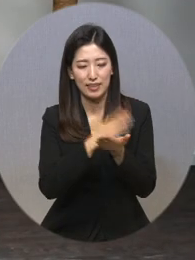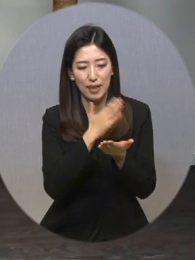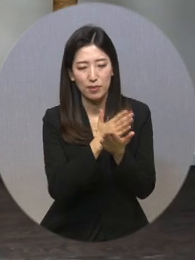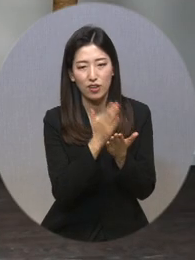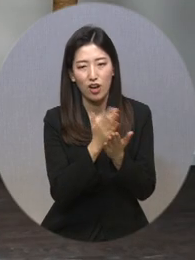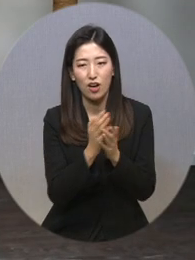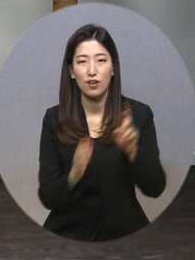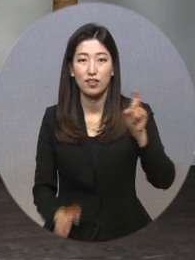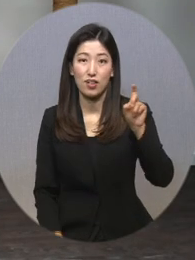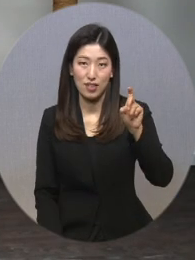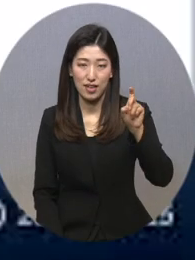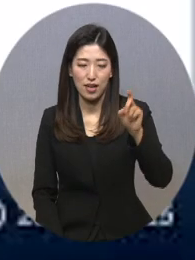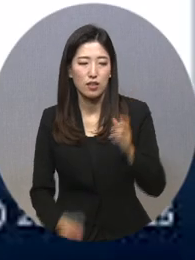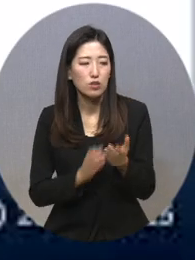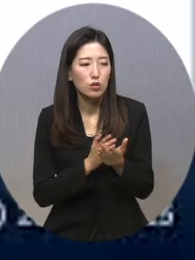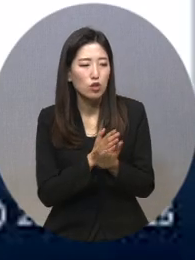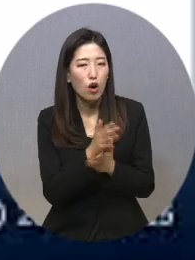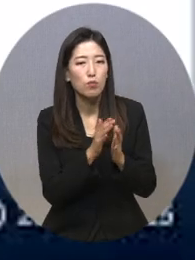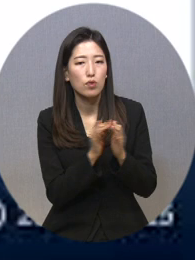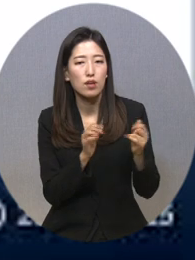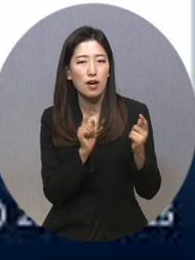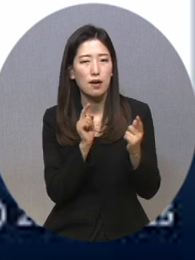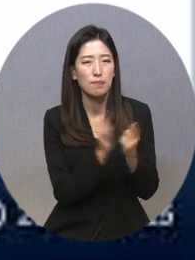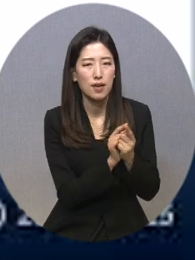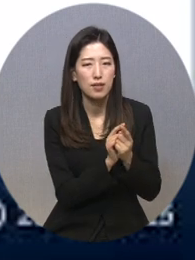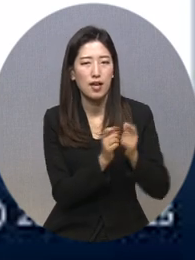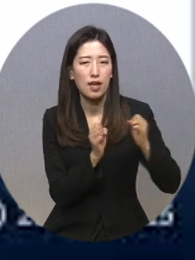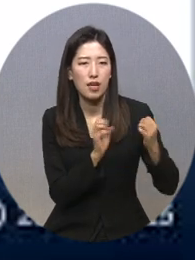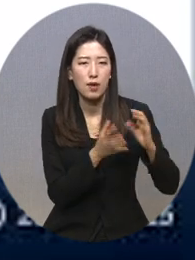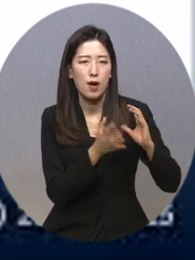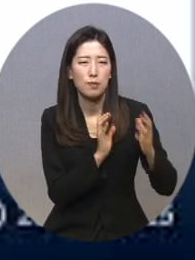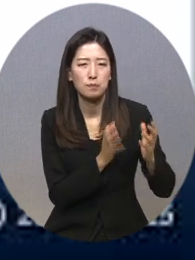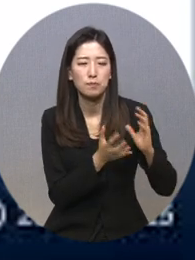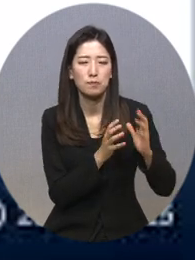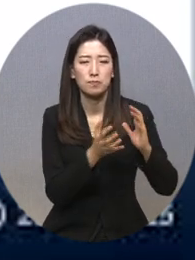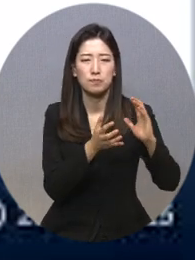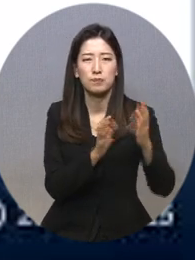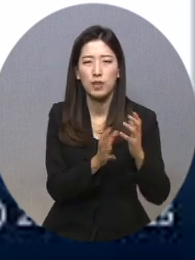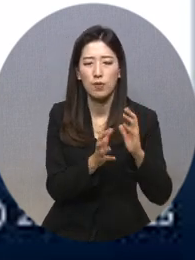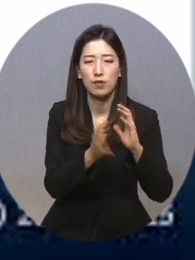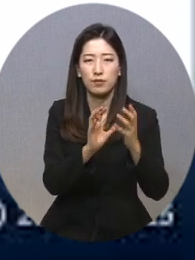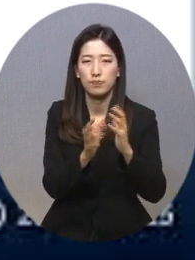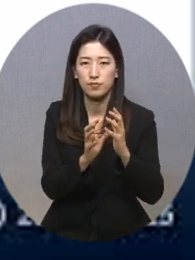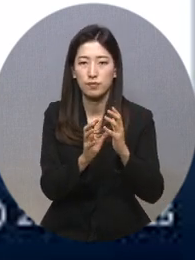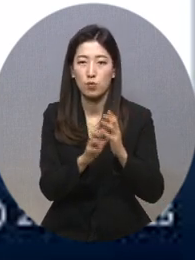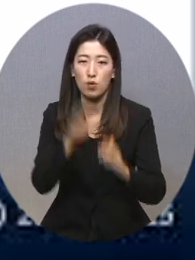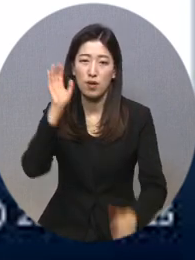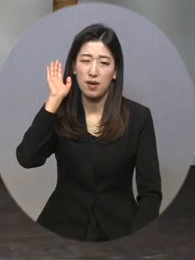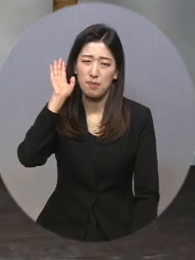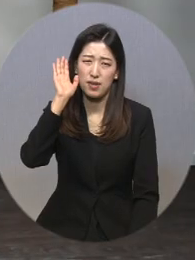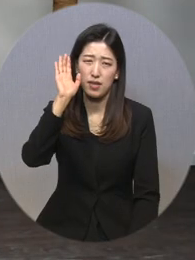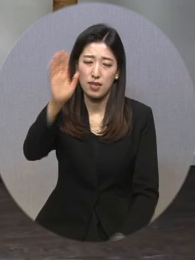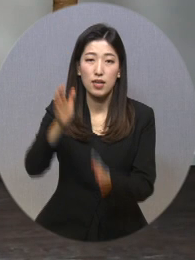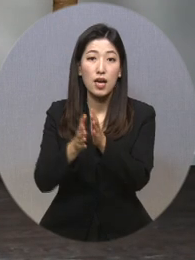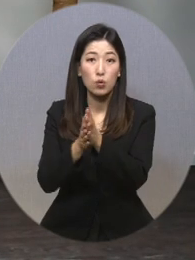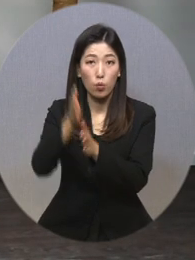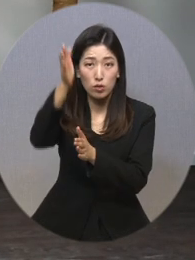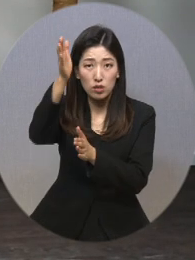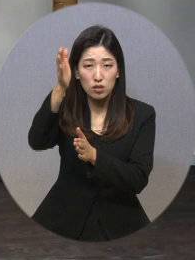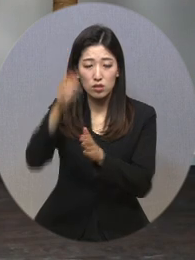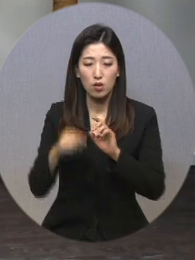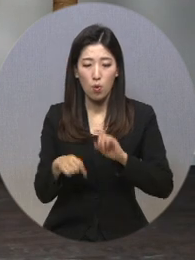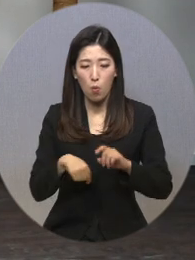통해서 전문가들과 많은 토론을 했습니다. 그리고 미래의 도시는 어느 한 사람의